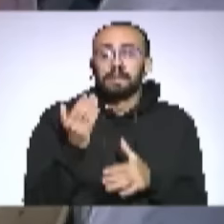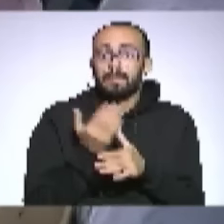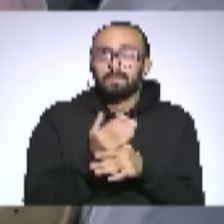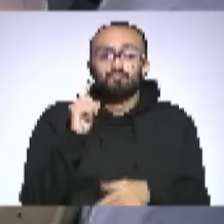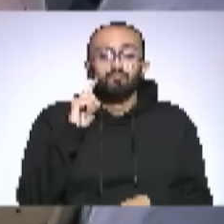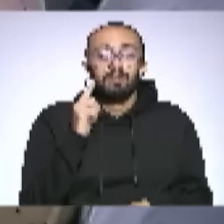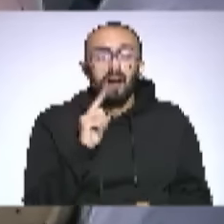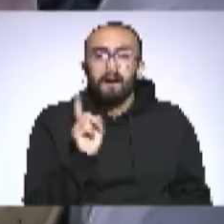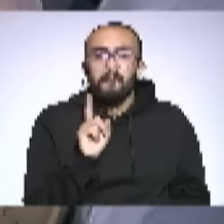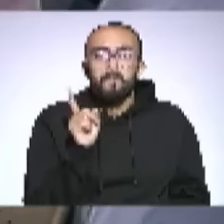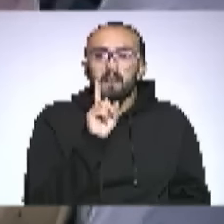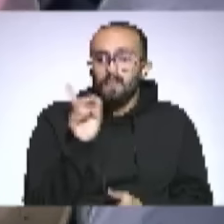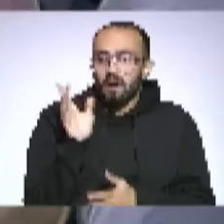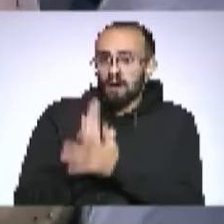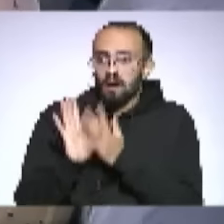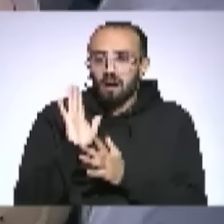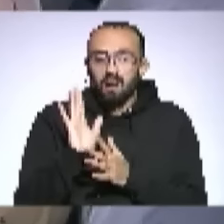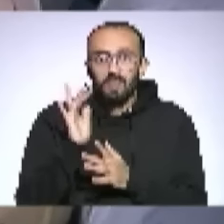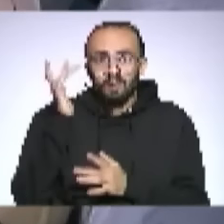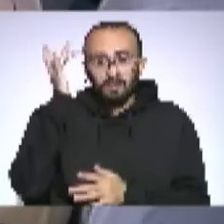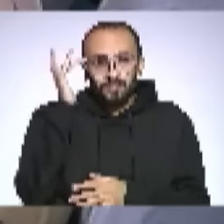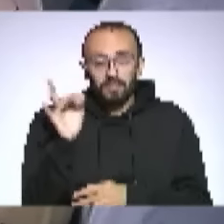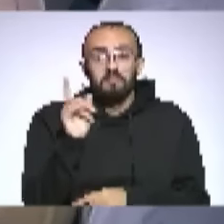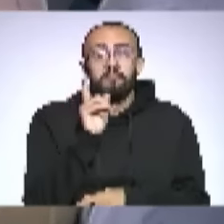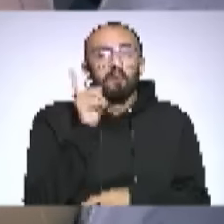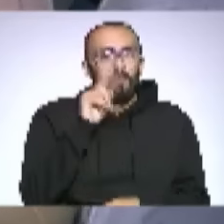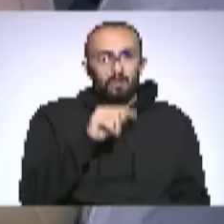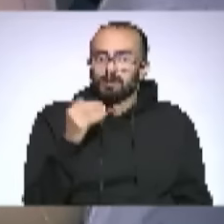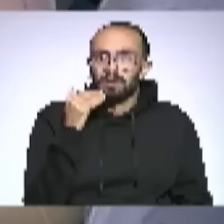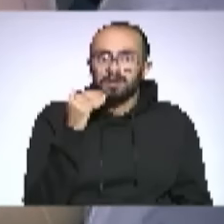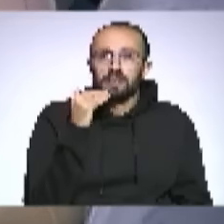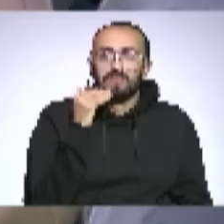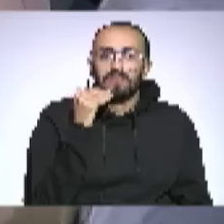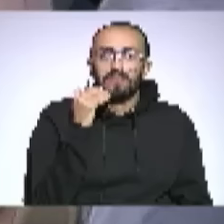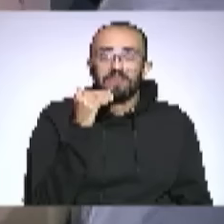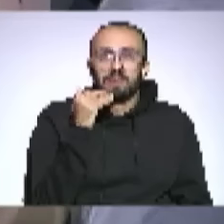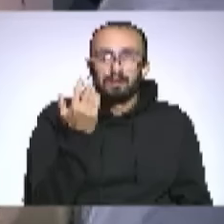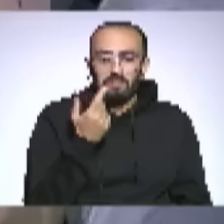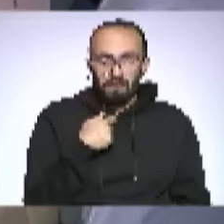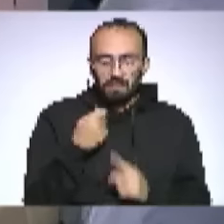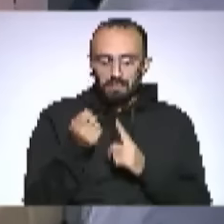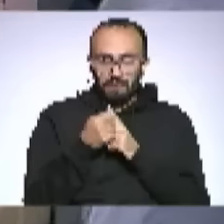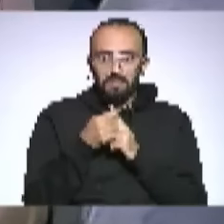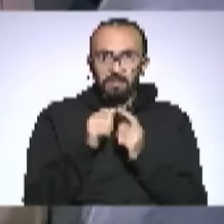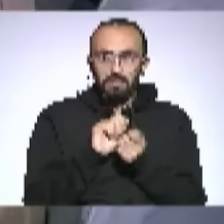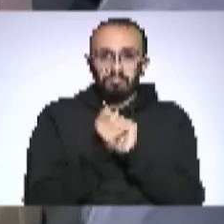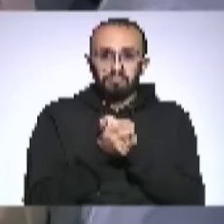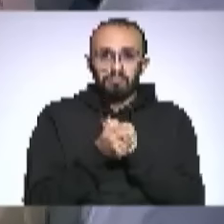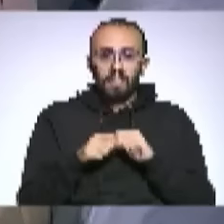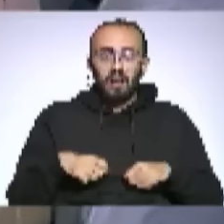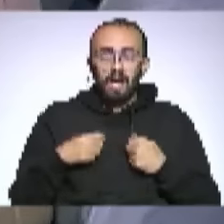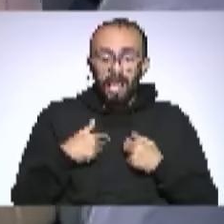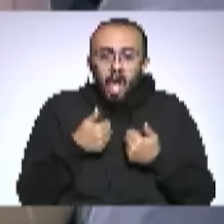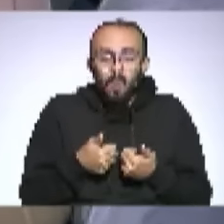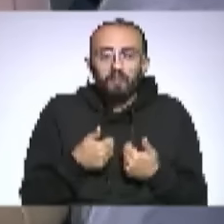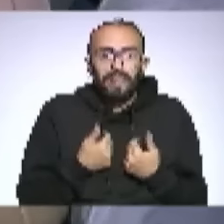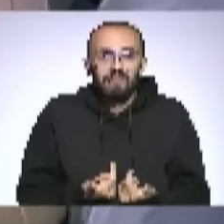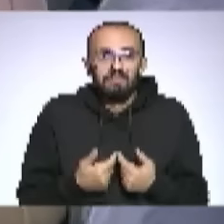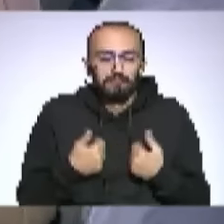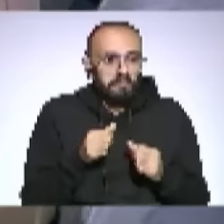يستمع لاي حد بره حتى لو كانت والدته انها تغير في نمط وسلوك حياته او الحاجات الحلوه اللي